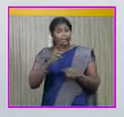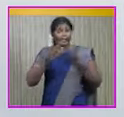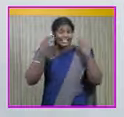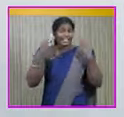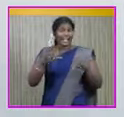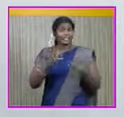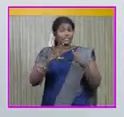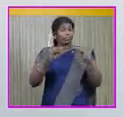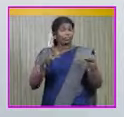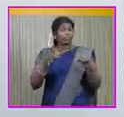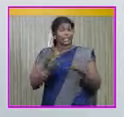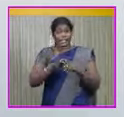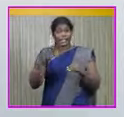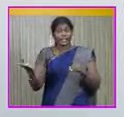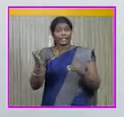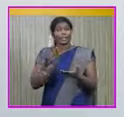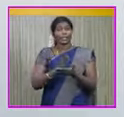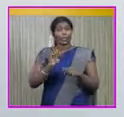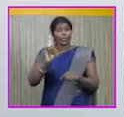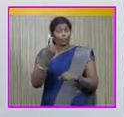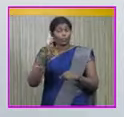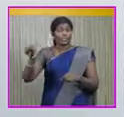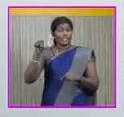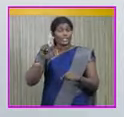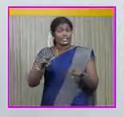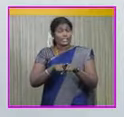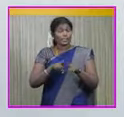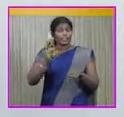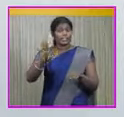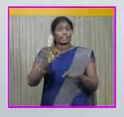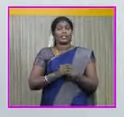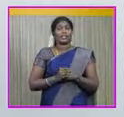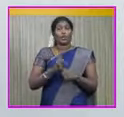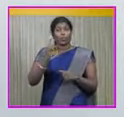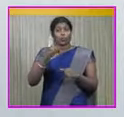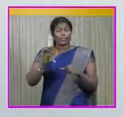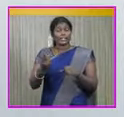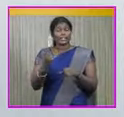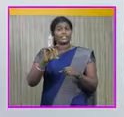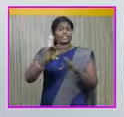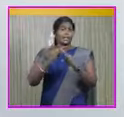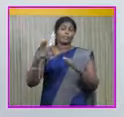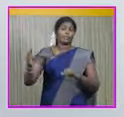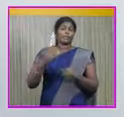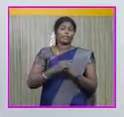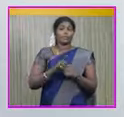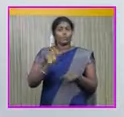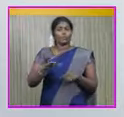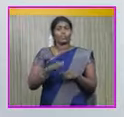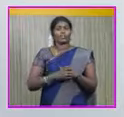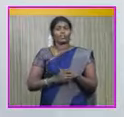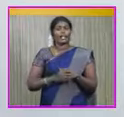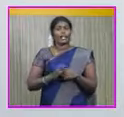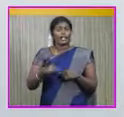முக்கோணத்துலேயும் ரெண்டு பக்கங்கள் ஒத்த விகிதத்தில், சம விகிதத்தில், ஒத்த பக்கங்கள் சம விகிதத்தில் உள்ளன. அதுவும்